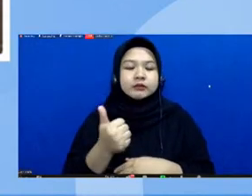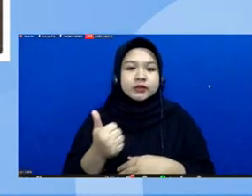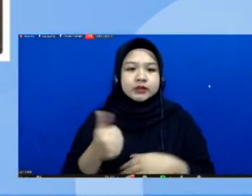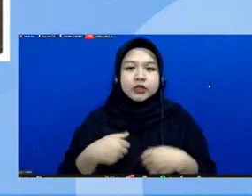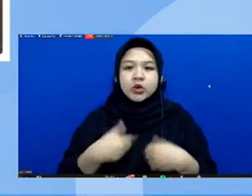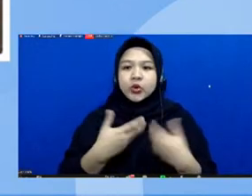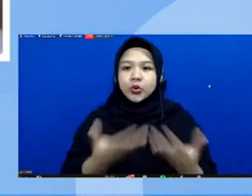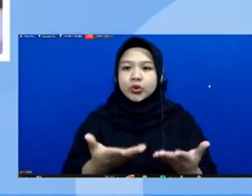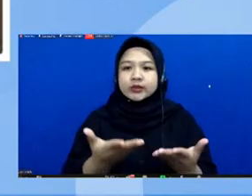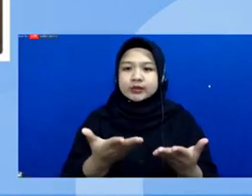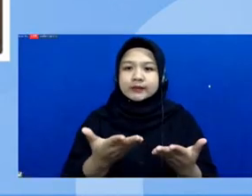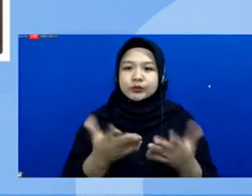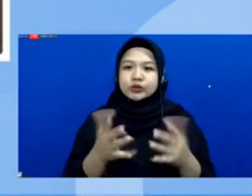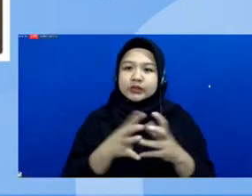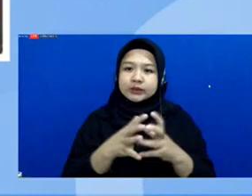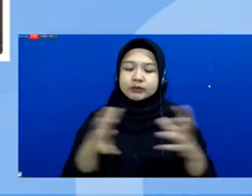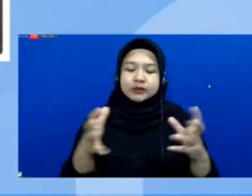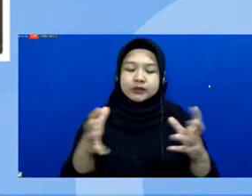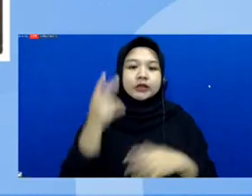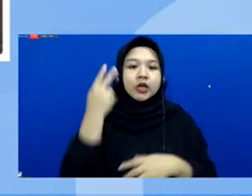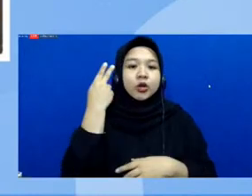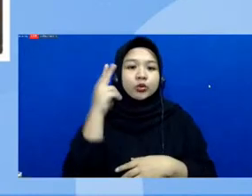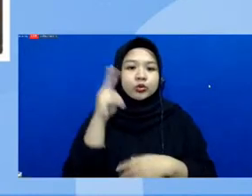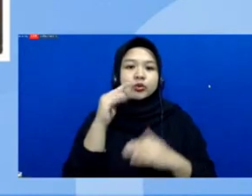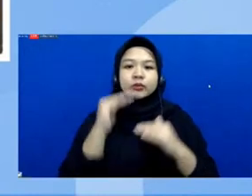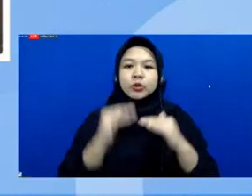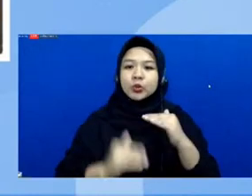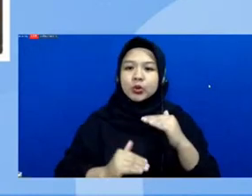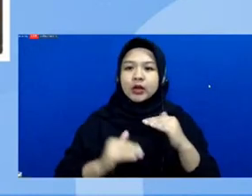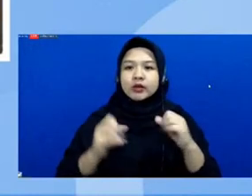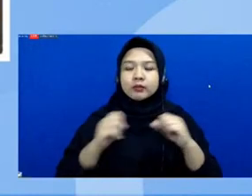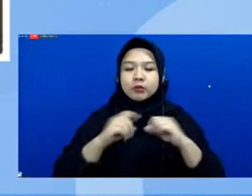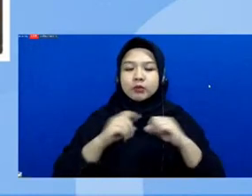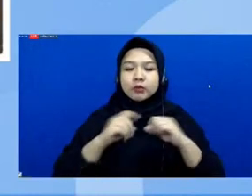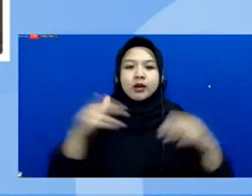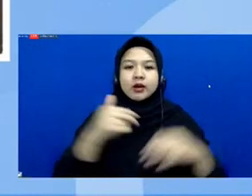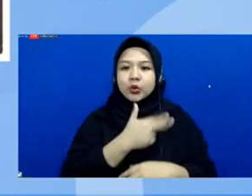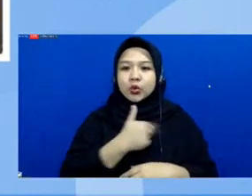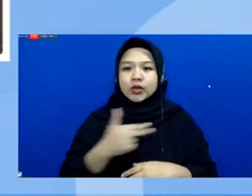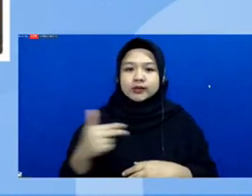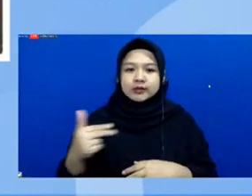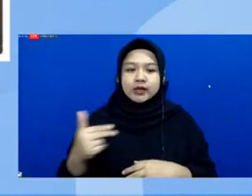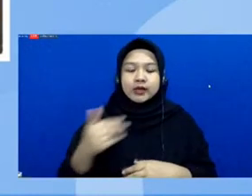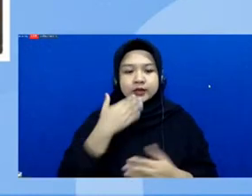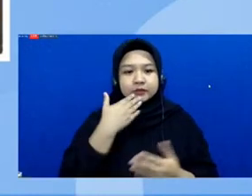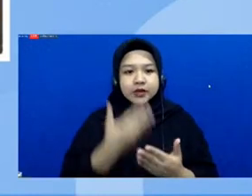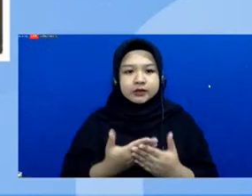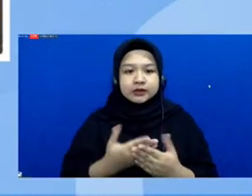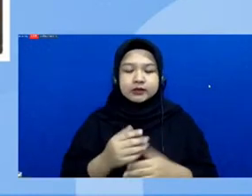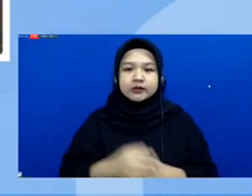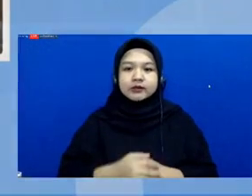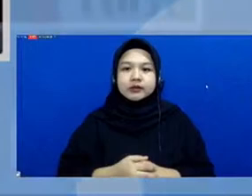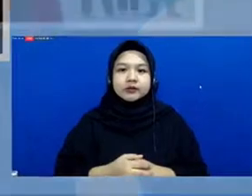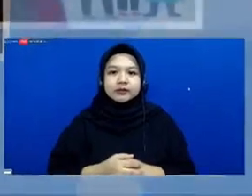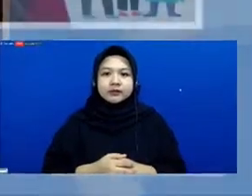berkontribusi secara signifikan dalam mengurangi laju penularan di Indonesia. Terima kasih.